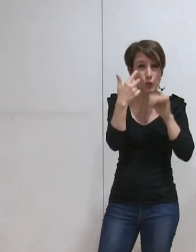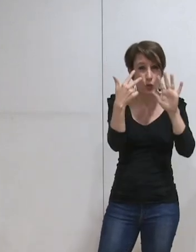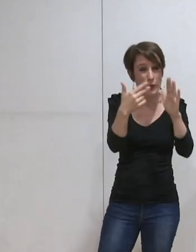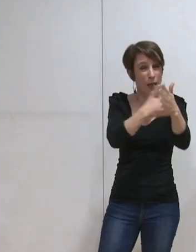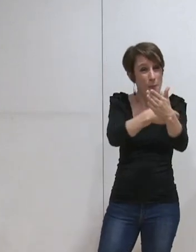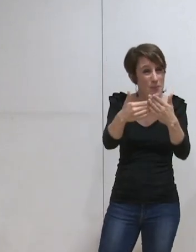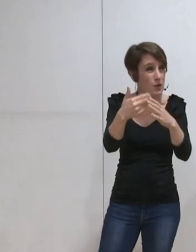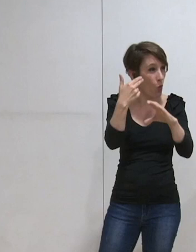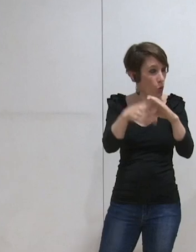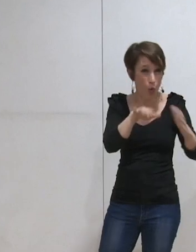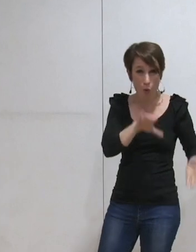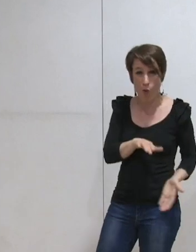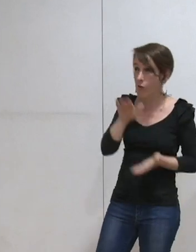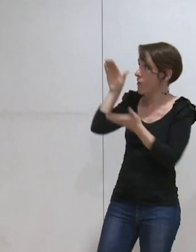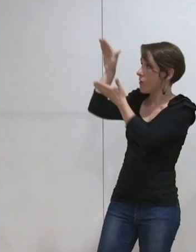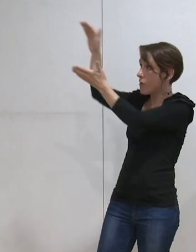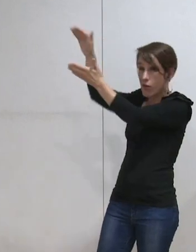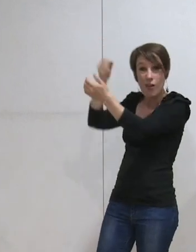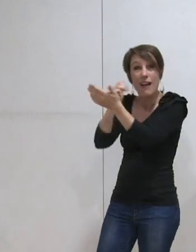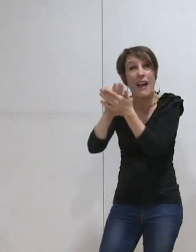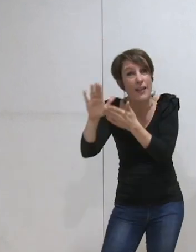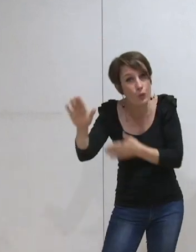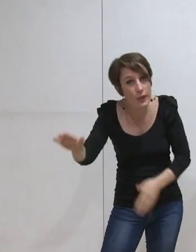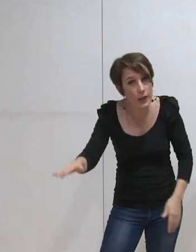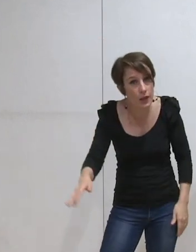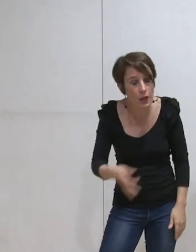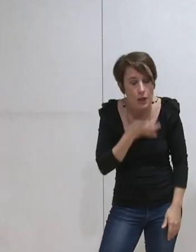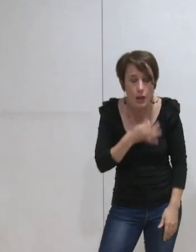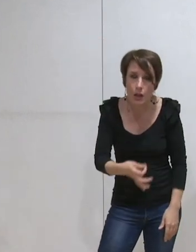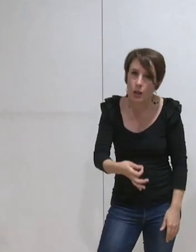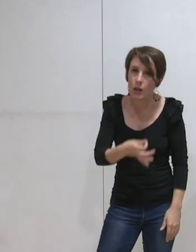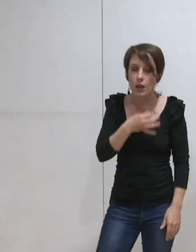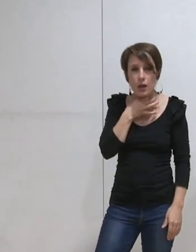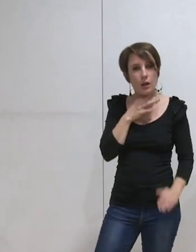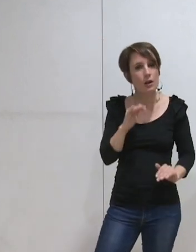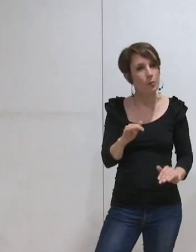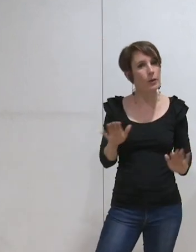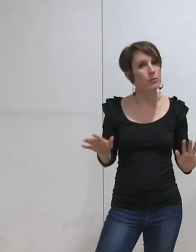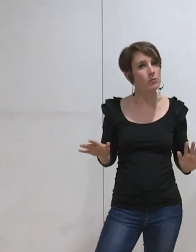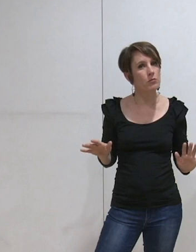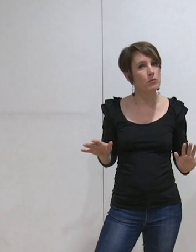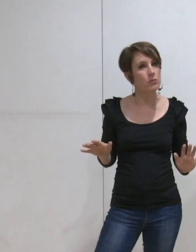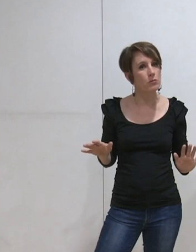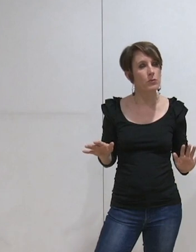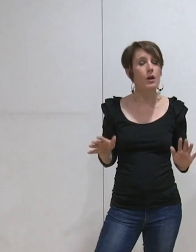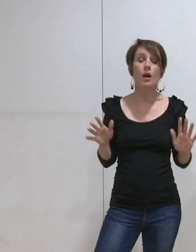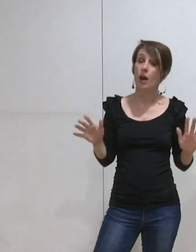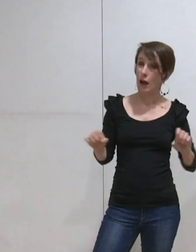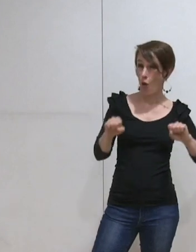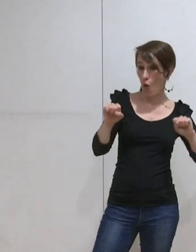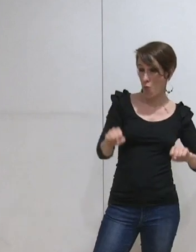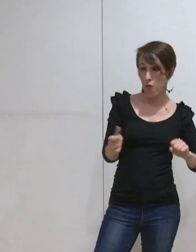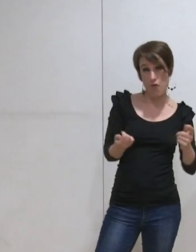à gratuit ça a quand même et vous en conviendrez tous avec moi un petit goût amer c'est le pouvoir de gestion et donc de